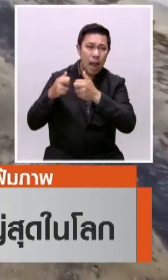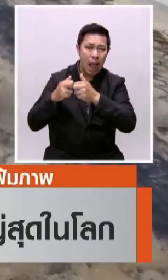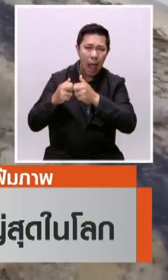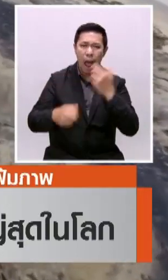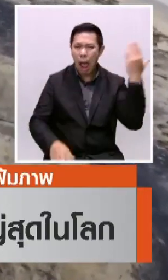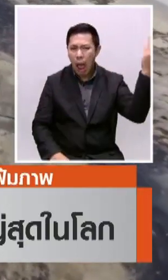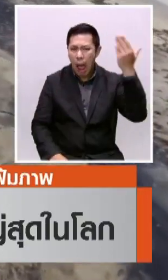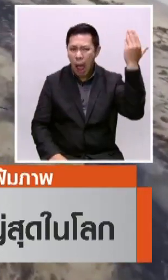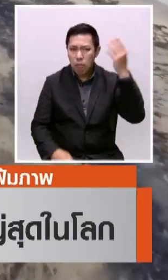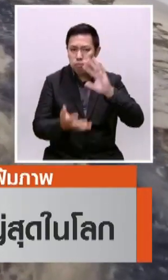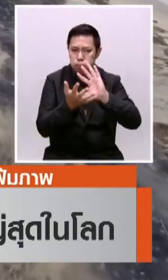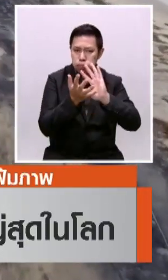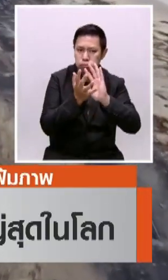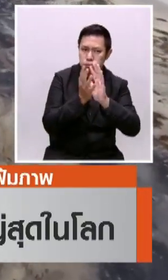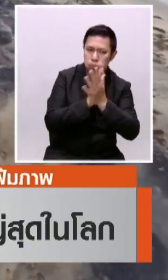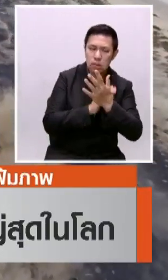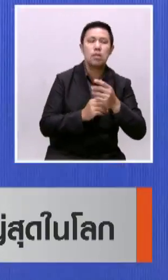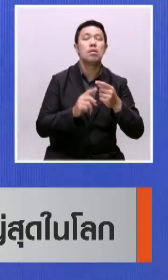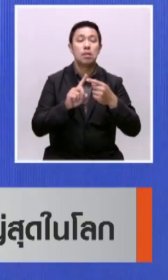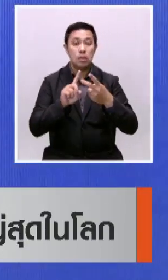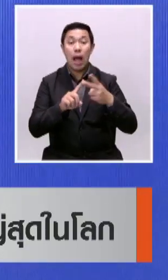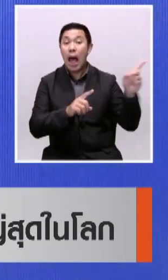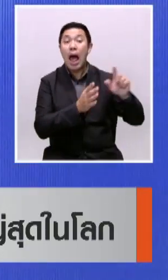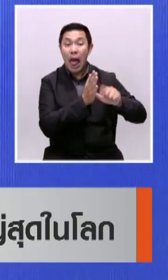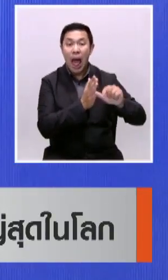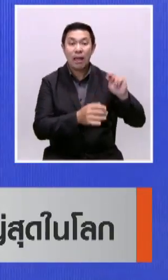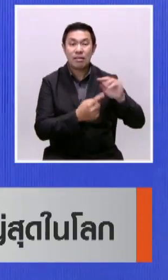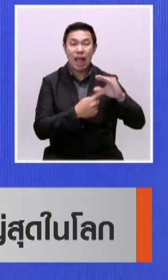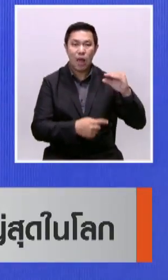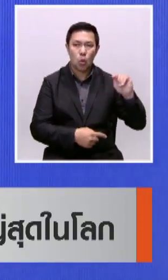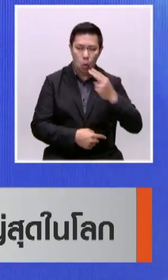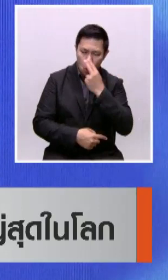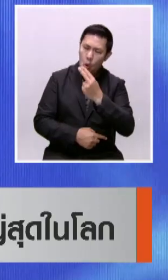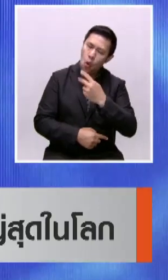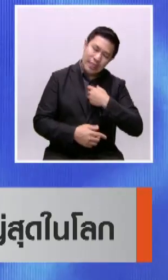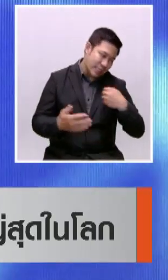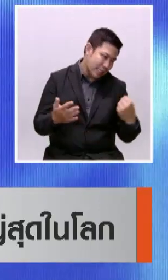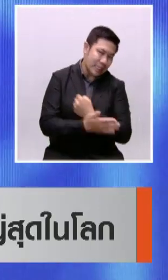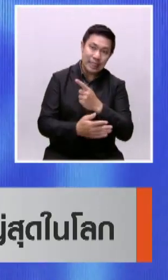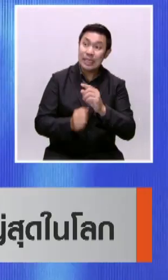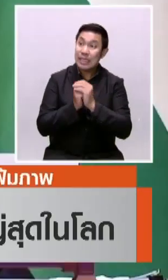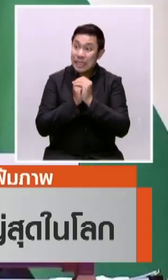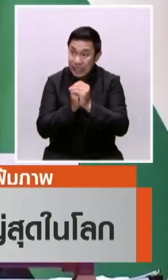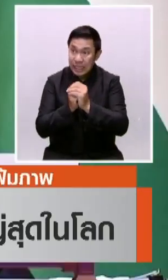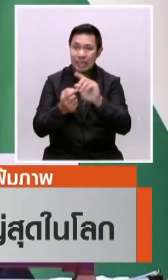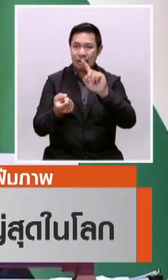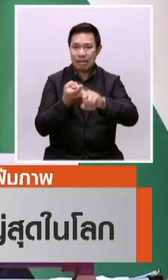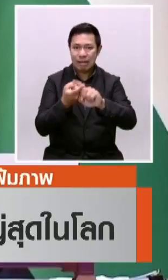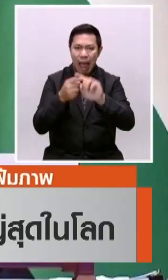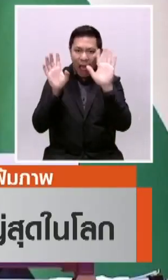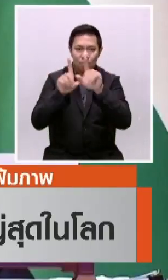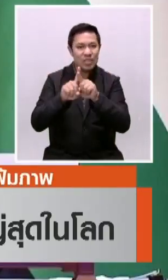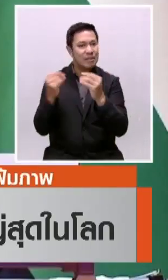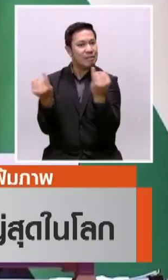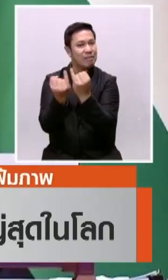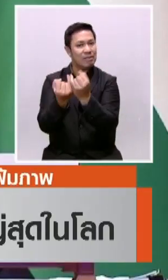สภาพภูมิอากาศที่เปลี่ยนแปลงเลข 5ที่การนาโต้แสดงความผิดหวังค่ะที่ความสัมพันธ์ระหว่างจีนกับรัสเซียกลับ